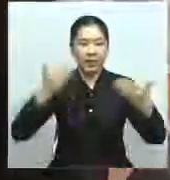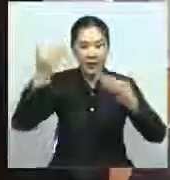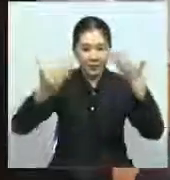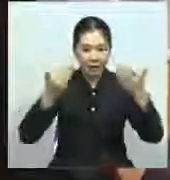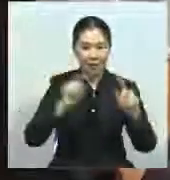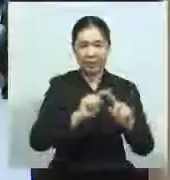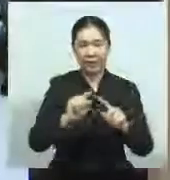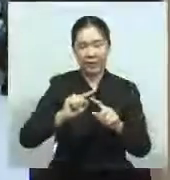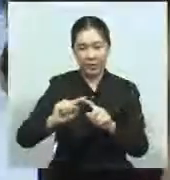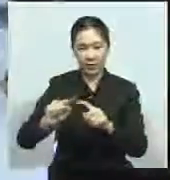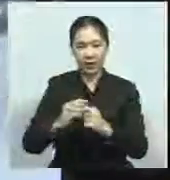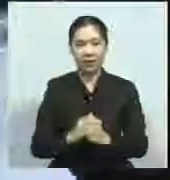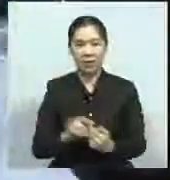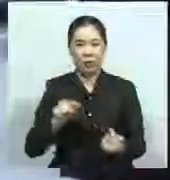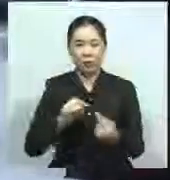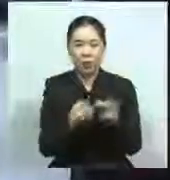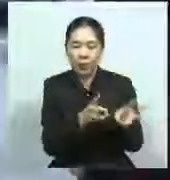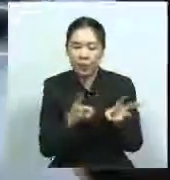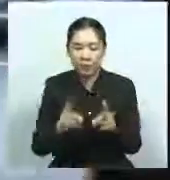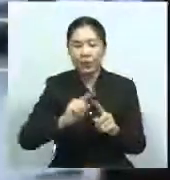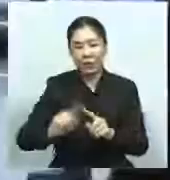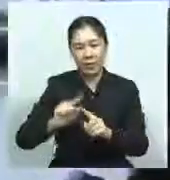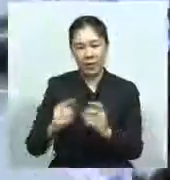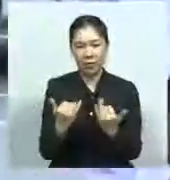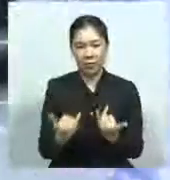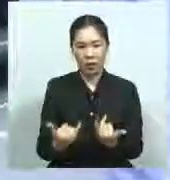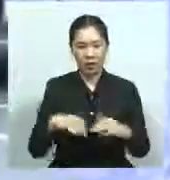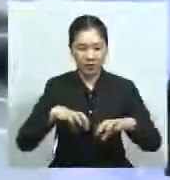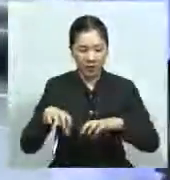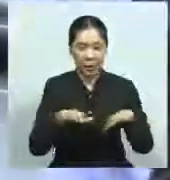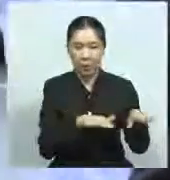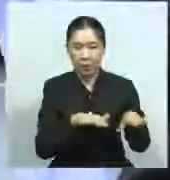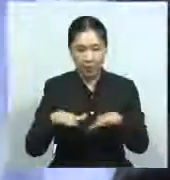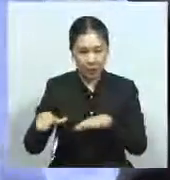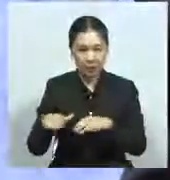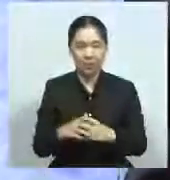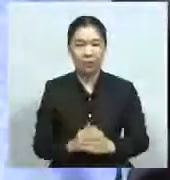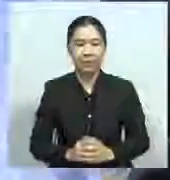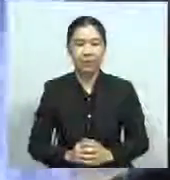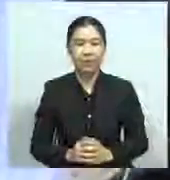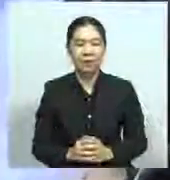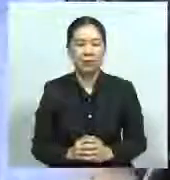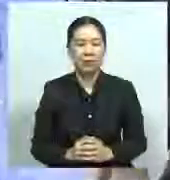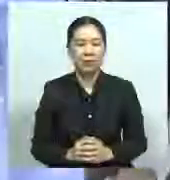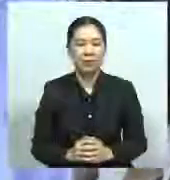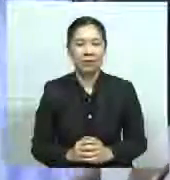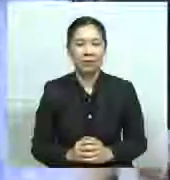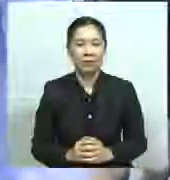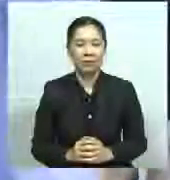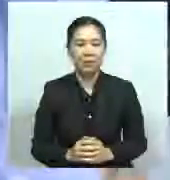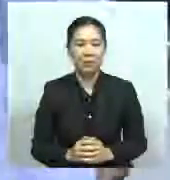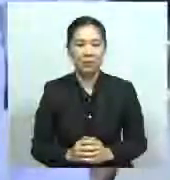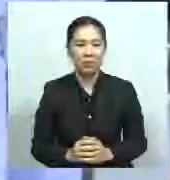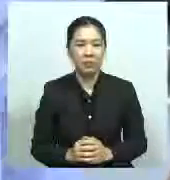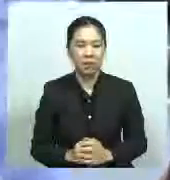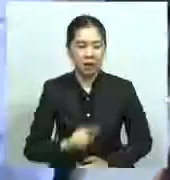ๆรวมถึงเรื่องของพิธีต่างๆตอนนี้มีการเตรียมพร้อมไว้หมดแล้วค่ะส่วนเรื่องของการปฏิบั